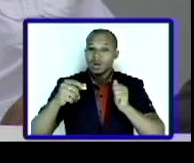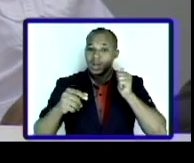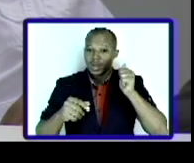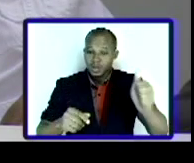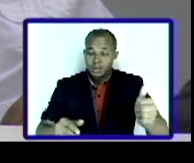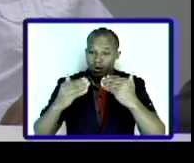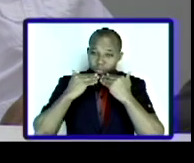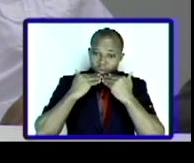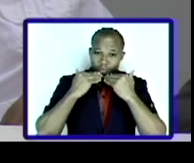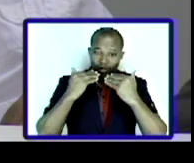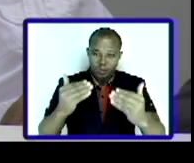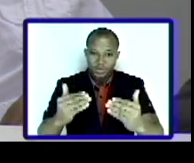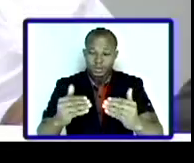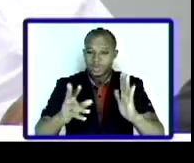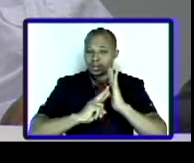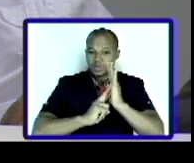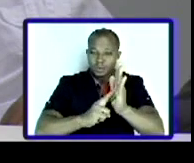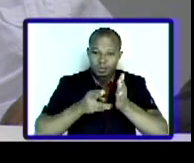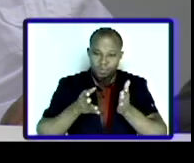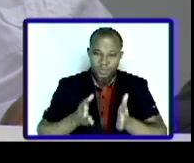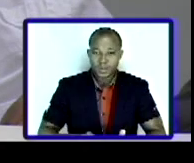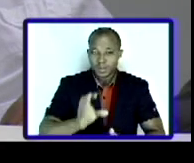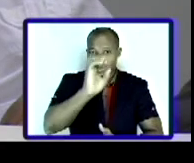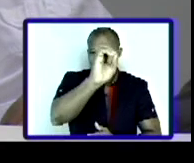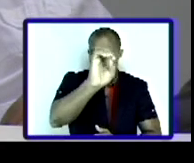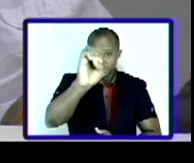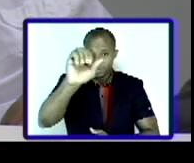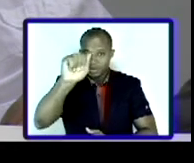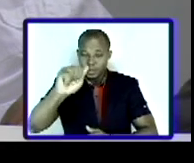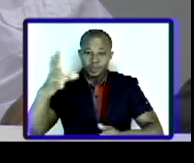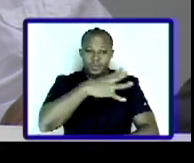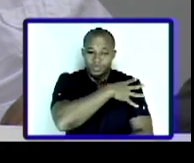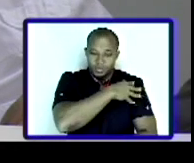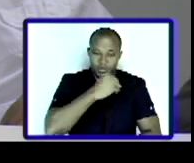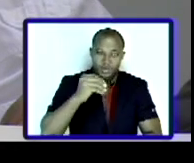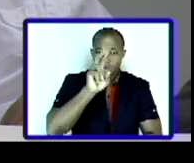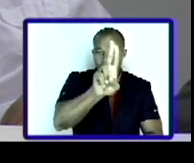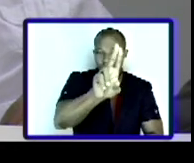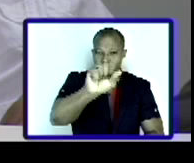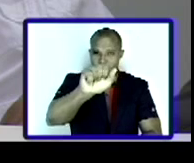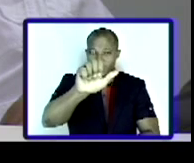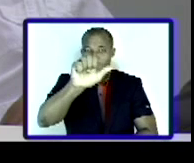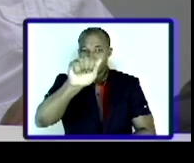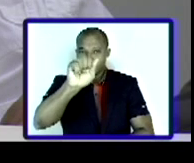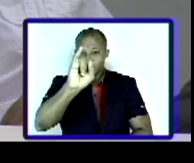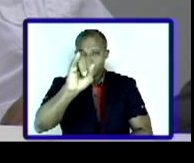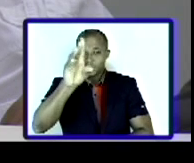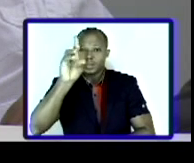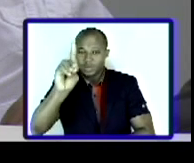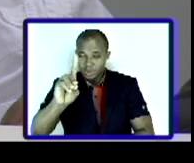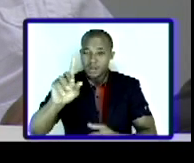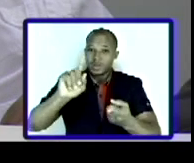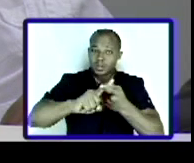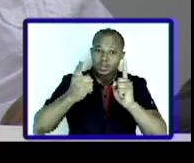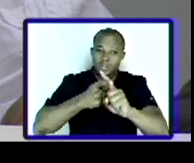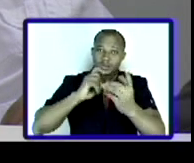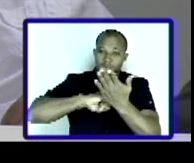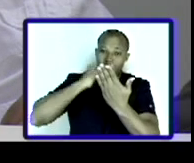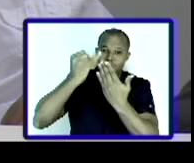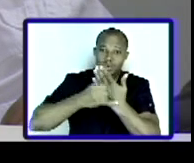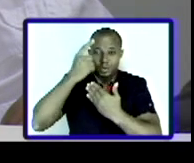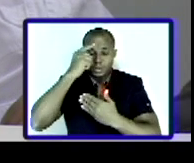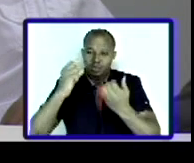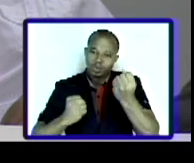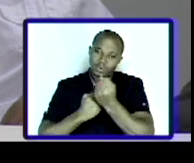Nos remerciements s'adressent aux représentants de l'OEA et de l'USAID, grands partenaires de ce projet pour